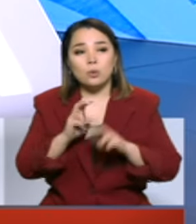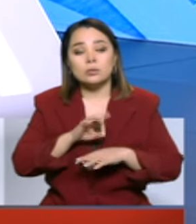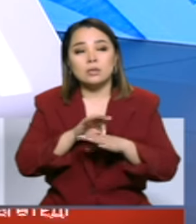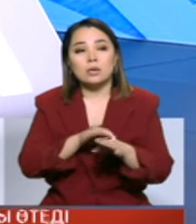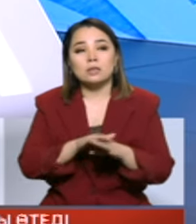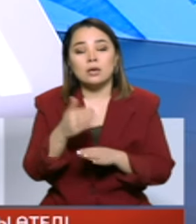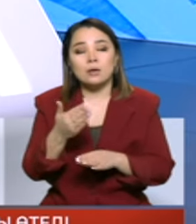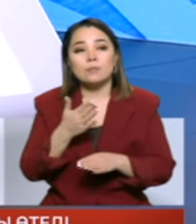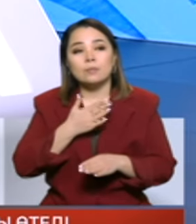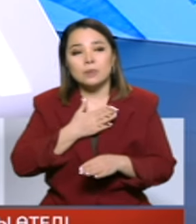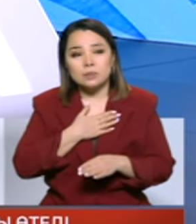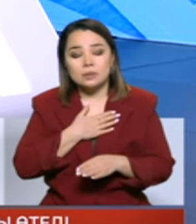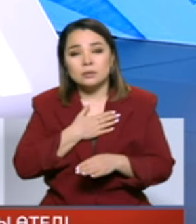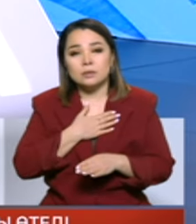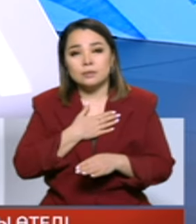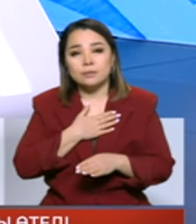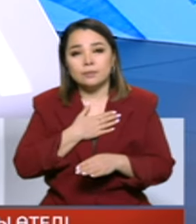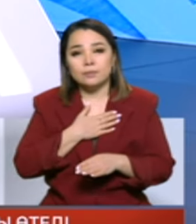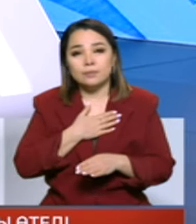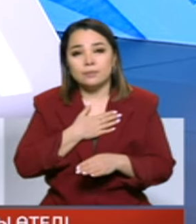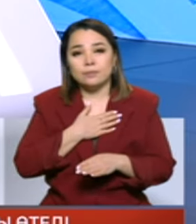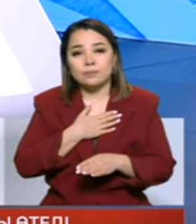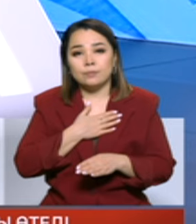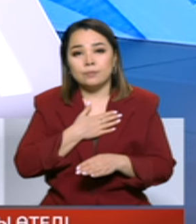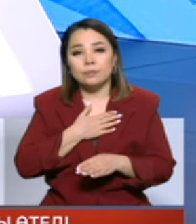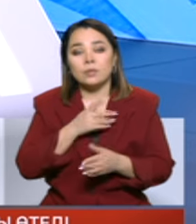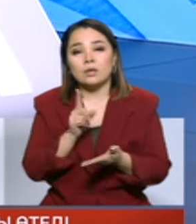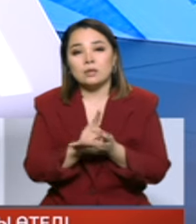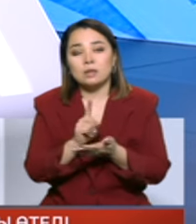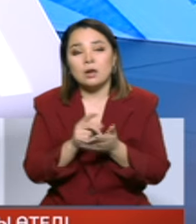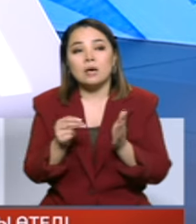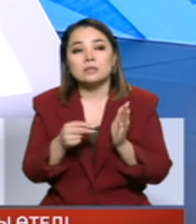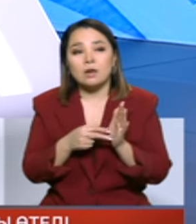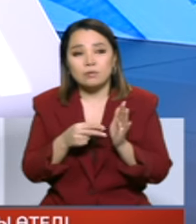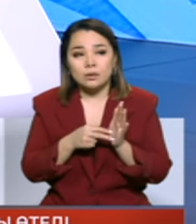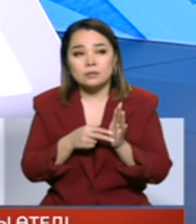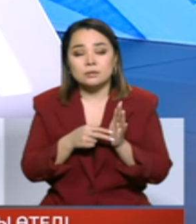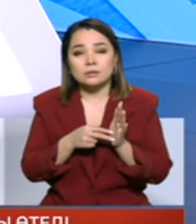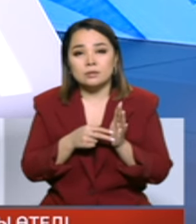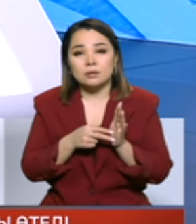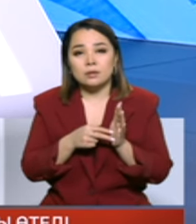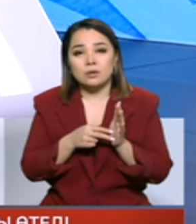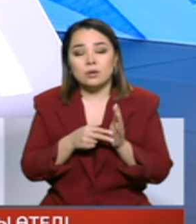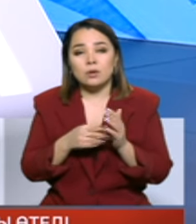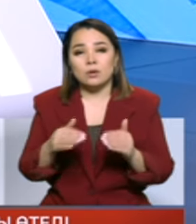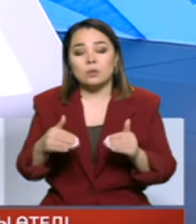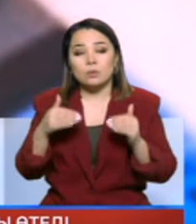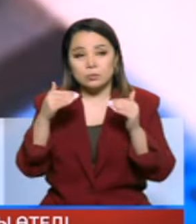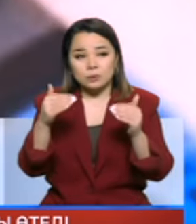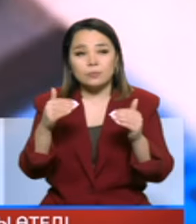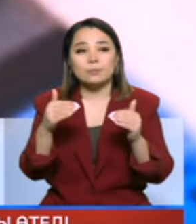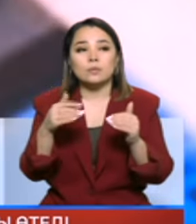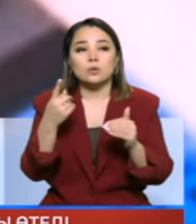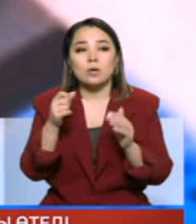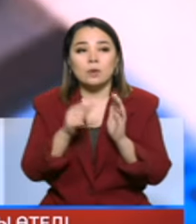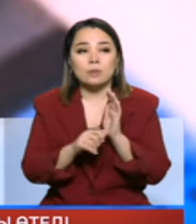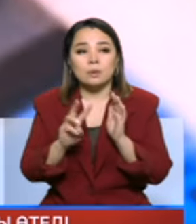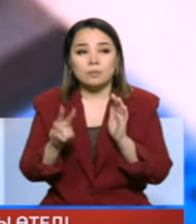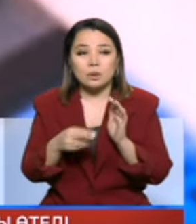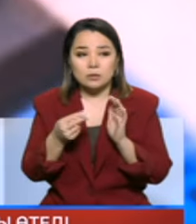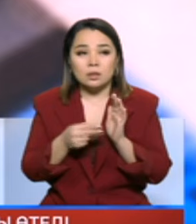өнеркәсіптігінде біз жағы салық ставкасын өсіріп 160 миллиард